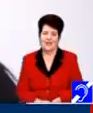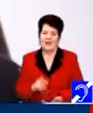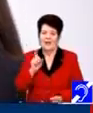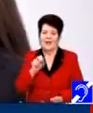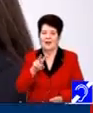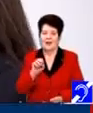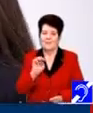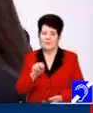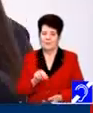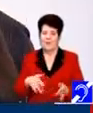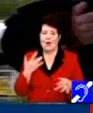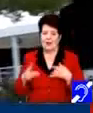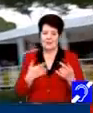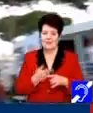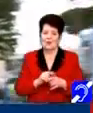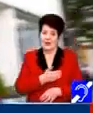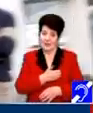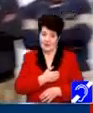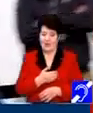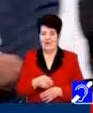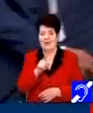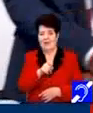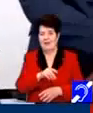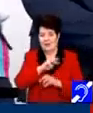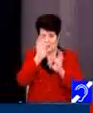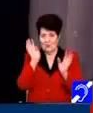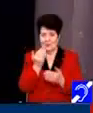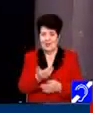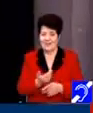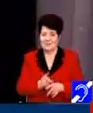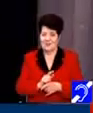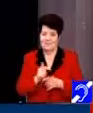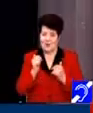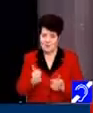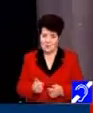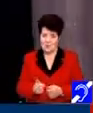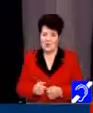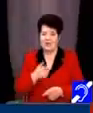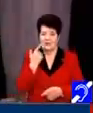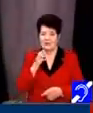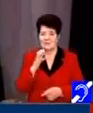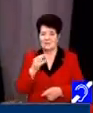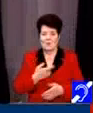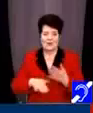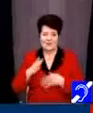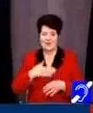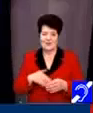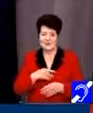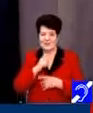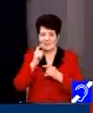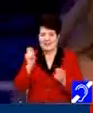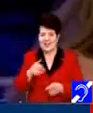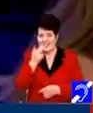Halep s-a întâlnit la Roma cu artistul pe care îl vrea la nunta ei, Andrea Bocelli, cel mai bun. Nu și-a ascuns Simona fericirea de a-i dărui